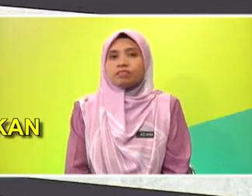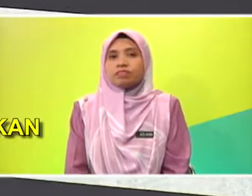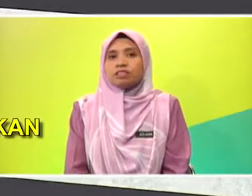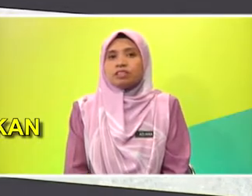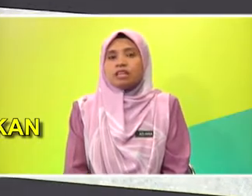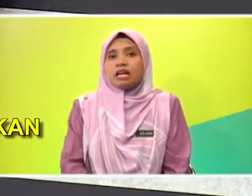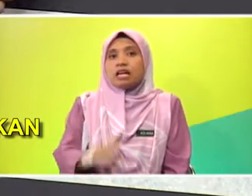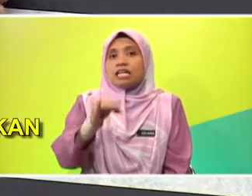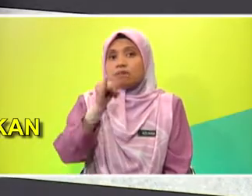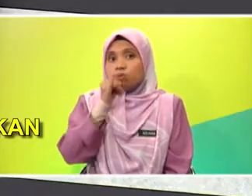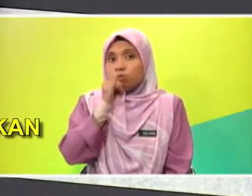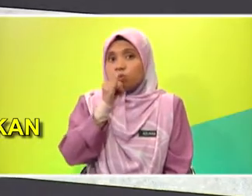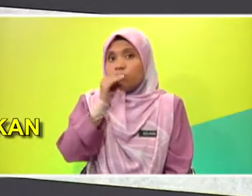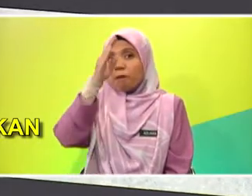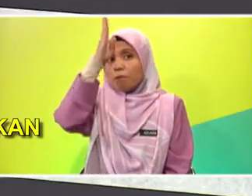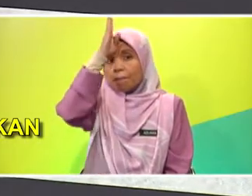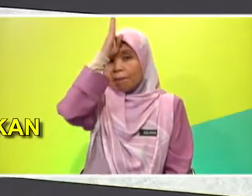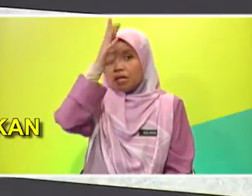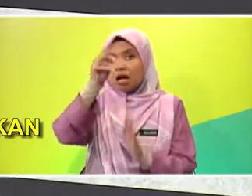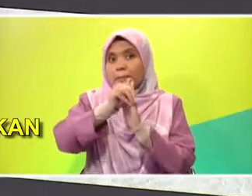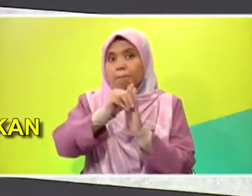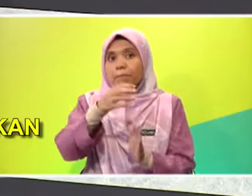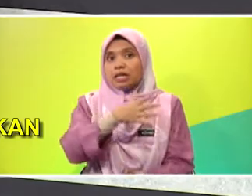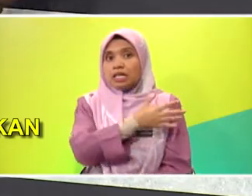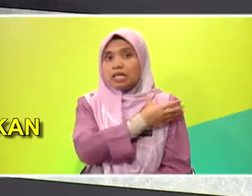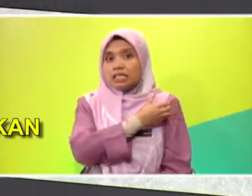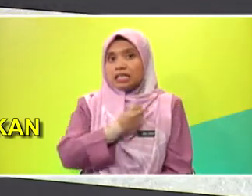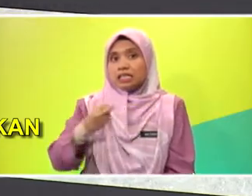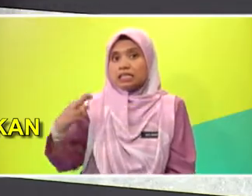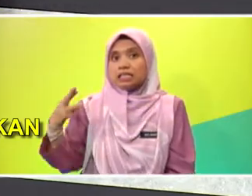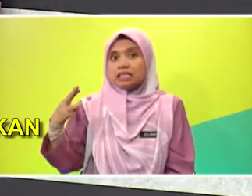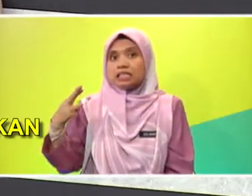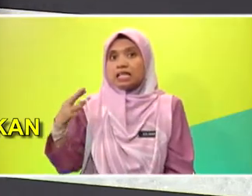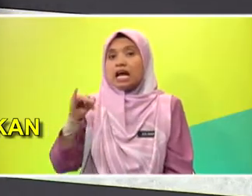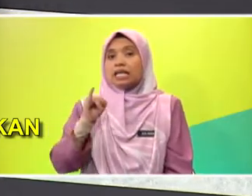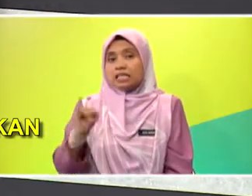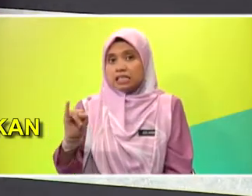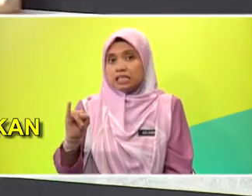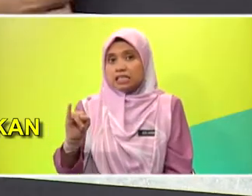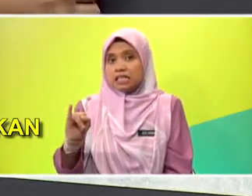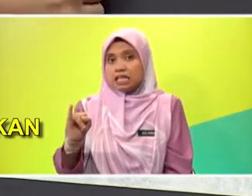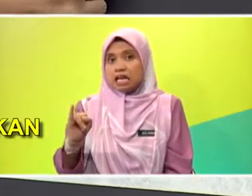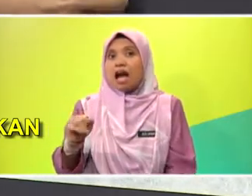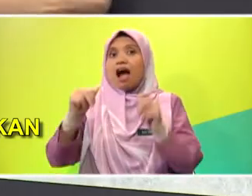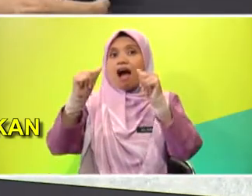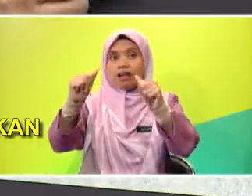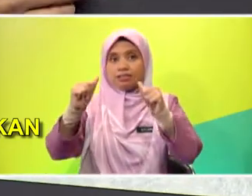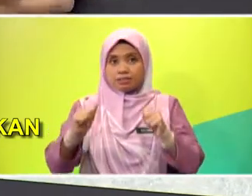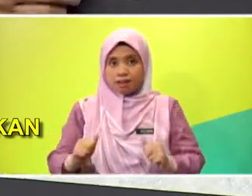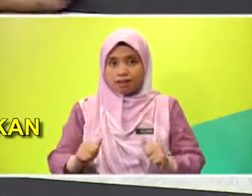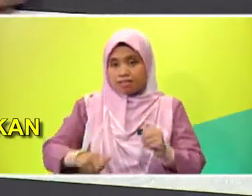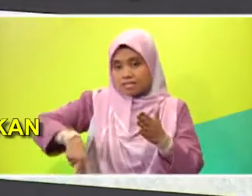ibubapa menyertai acara Syifa tak